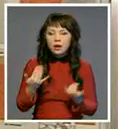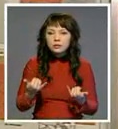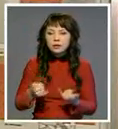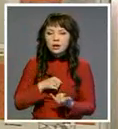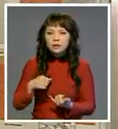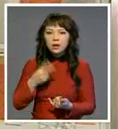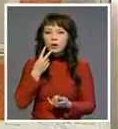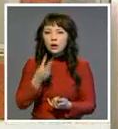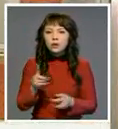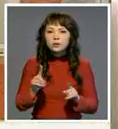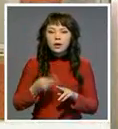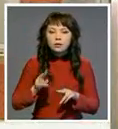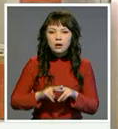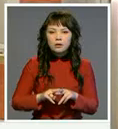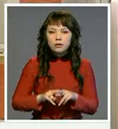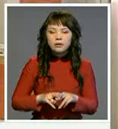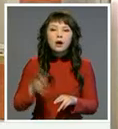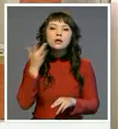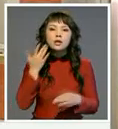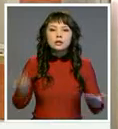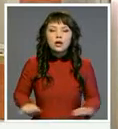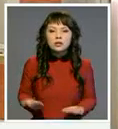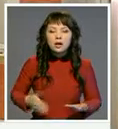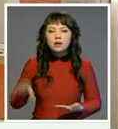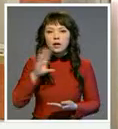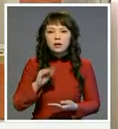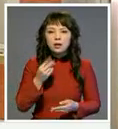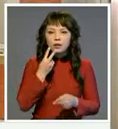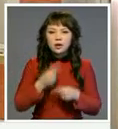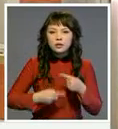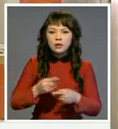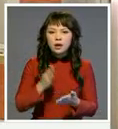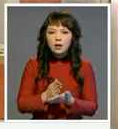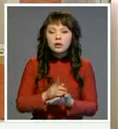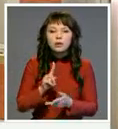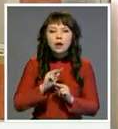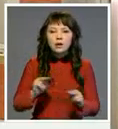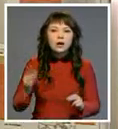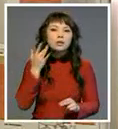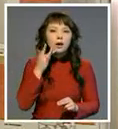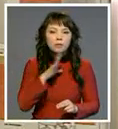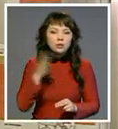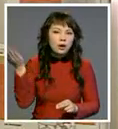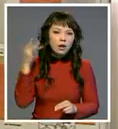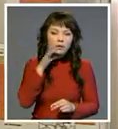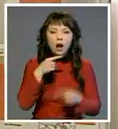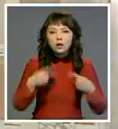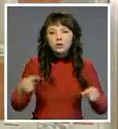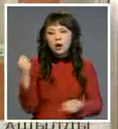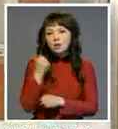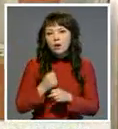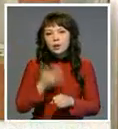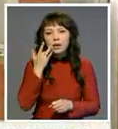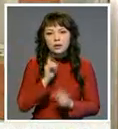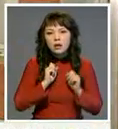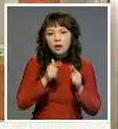бізде жаңағы удостоверение бітірген корешкаларды сұрайды. Қазір бізде ондай жоқ. Сондықтан бізге разнорабочий болады да, зарплатымыз аз.